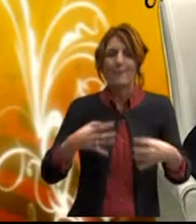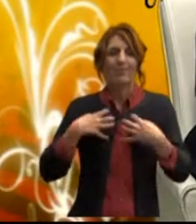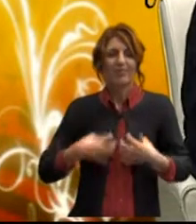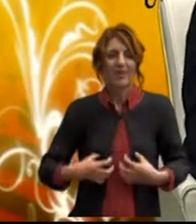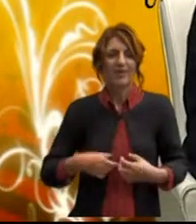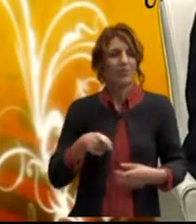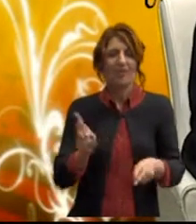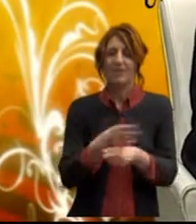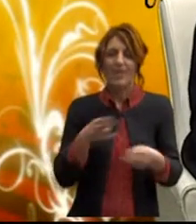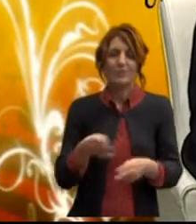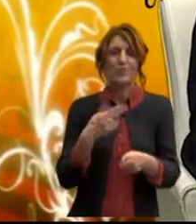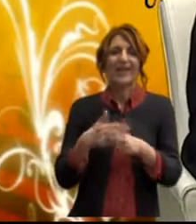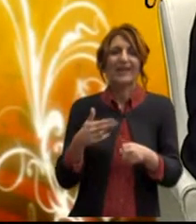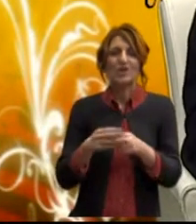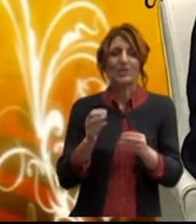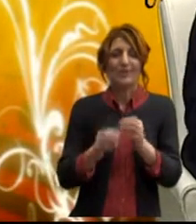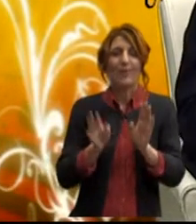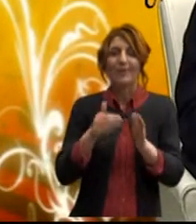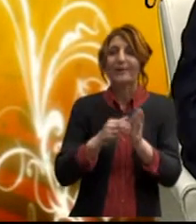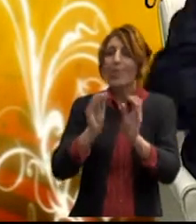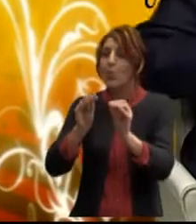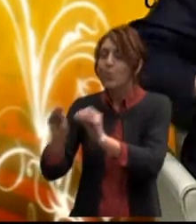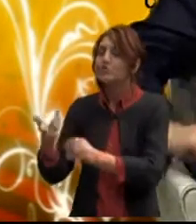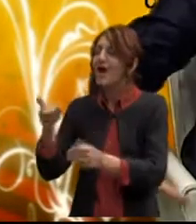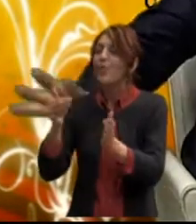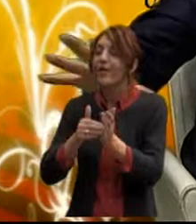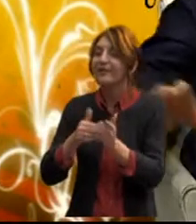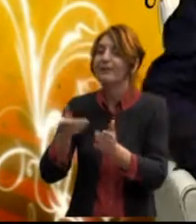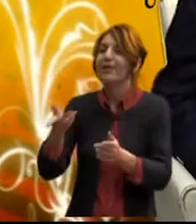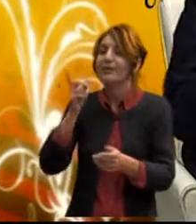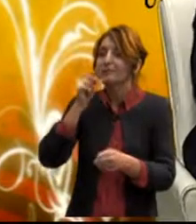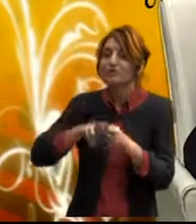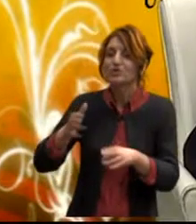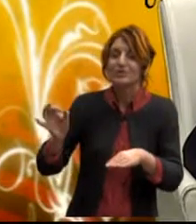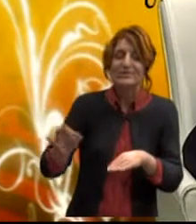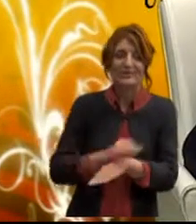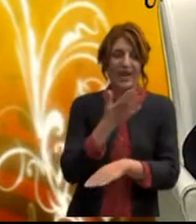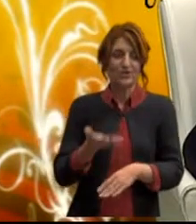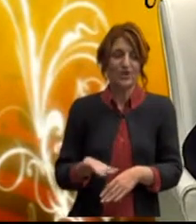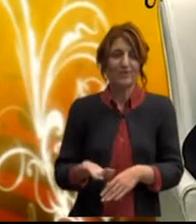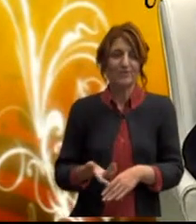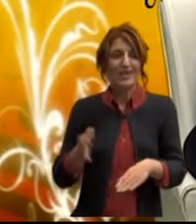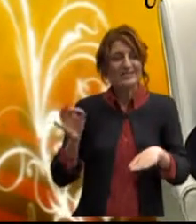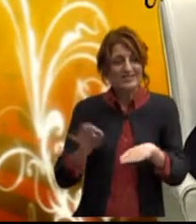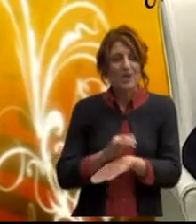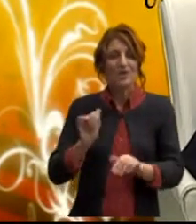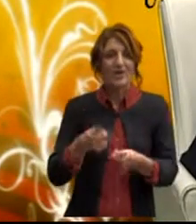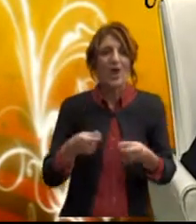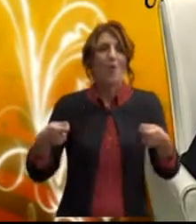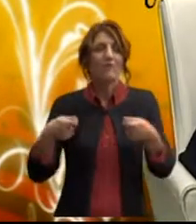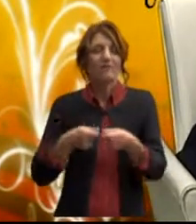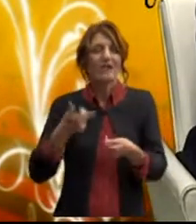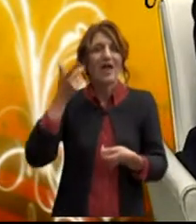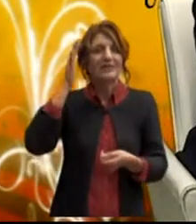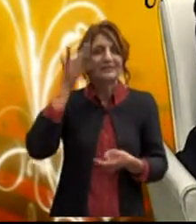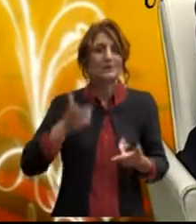važno, dakle, da da naučimo kako biti sretni, jer depresija je jedan oblik nesreće. A sreća vam je jako povezana sa smislom